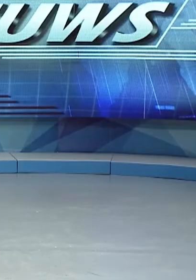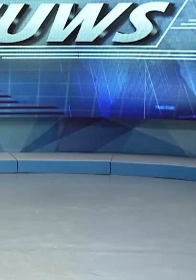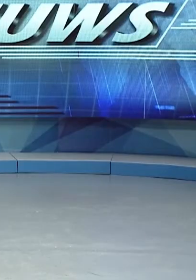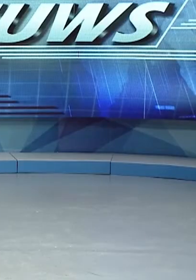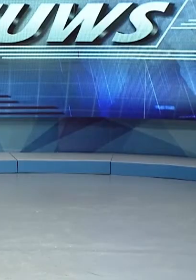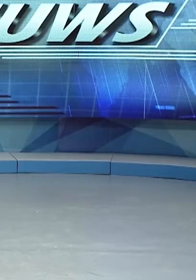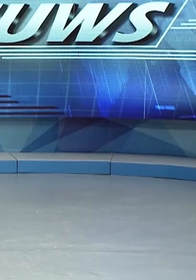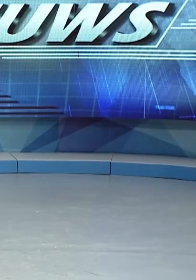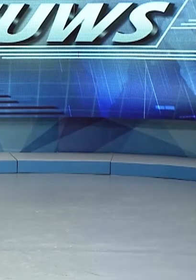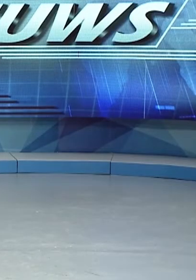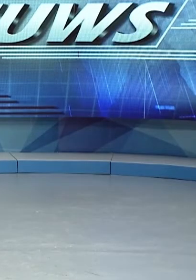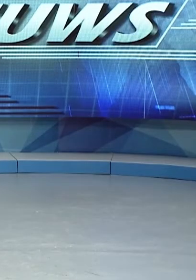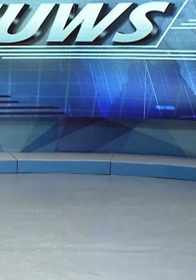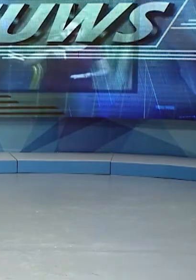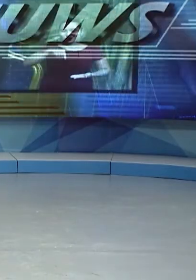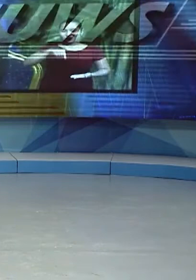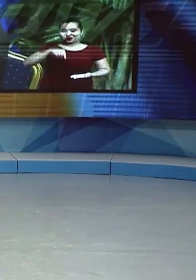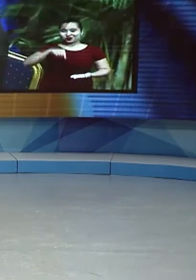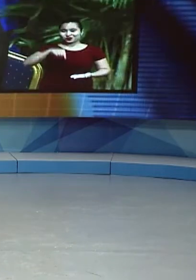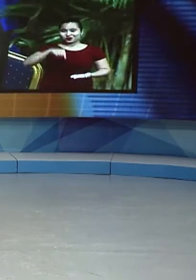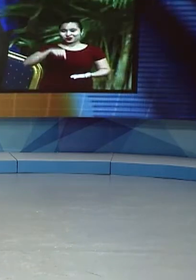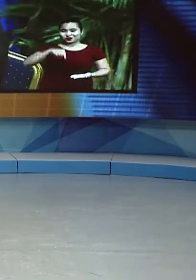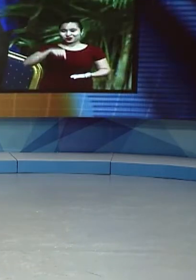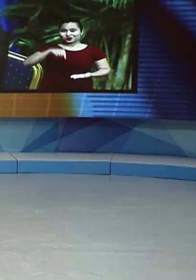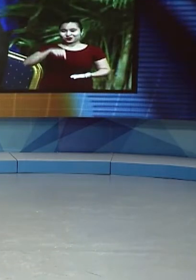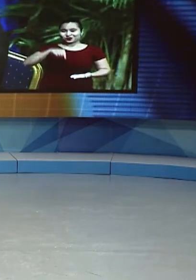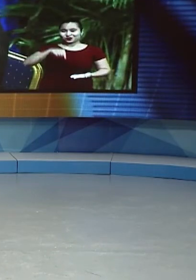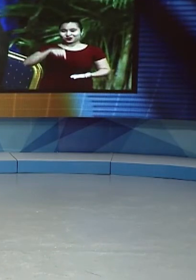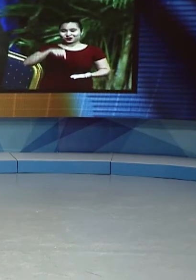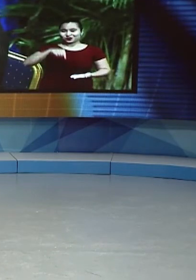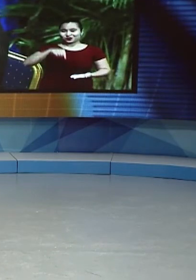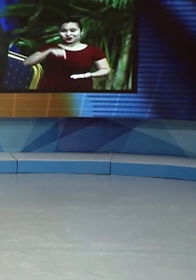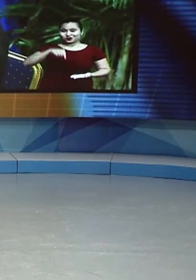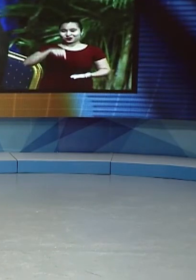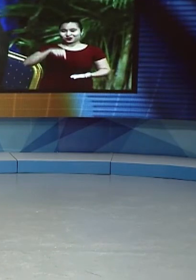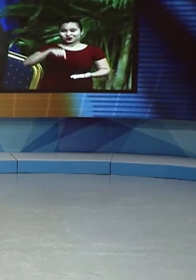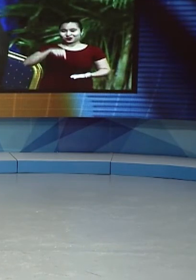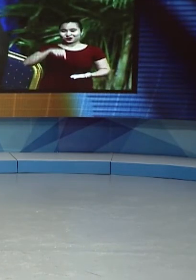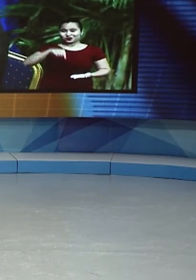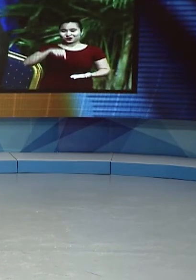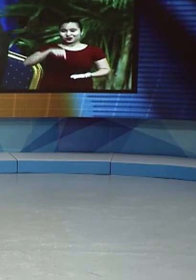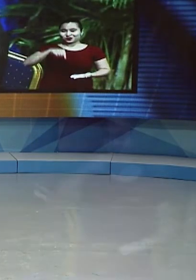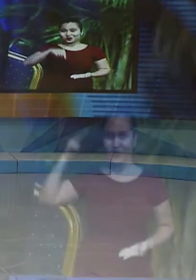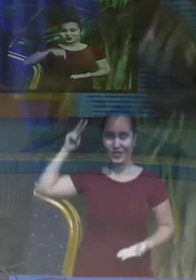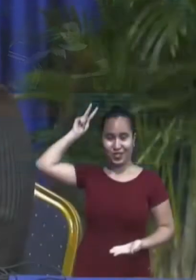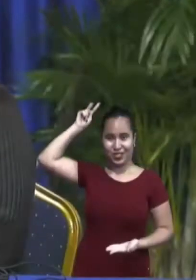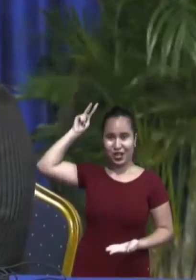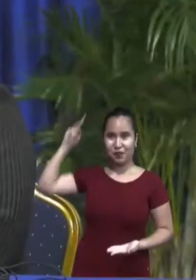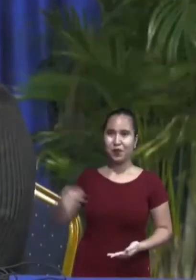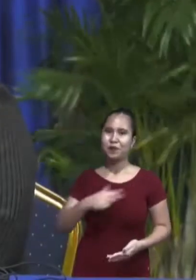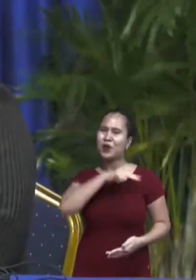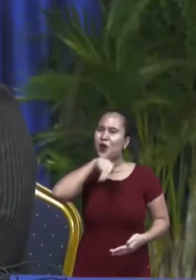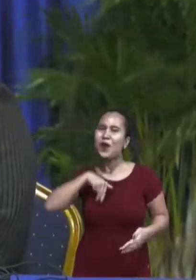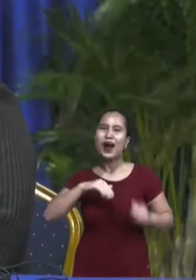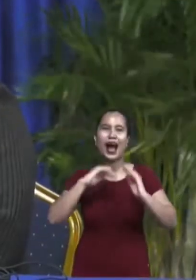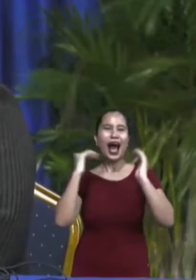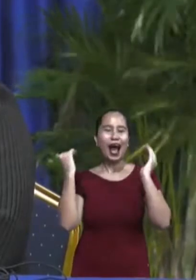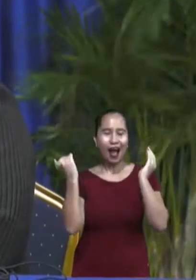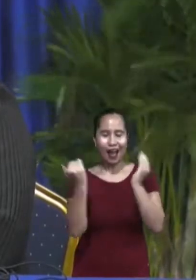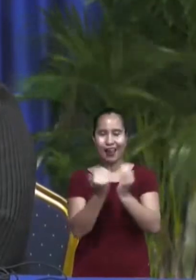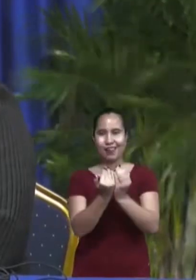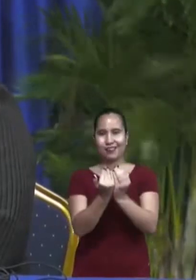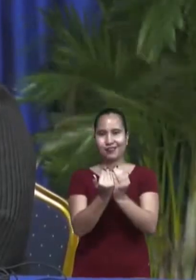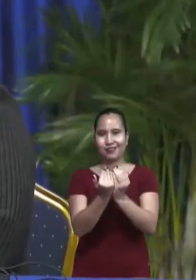De 43 personen die in quarantaine zijn in het zorghotel zijn illegaal in Suriname. Dit haalde Jerry Slijngaard van het